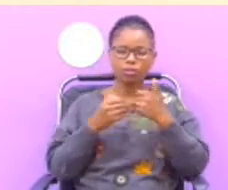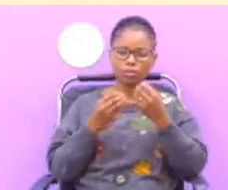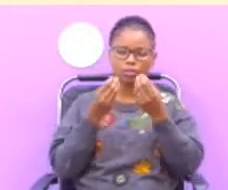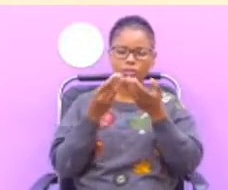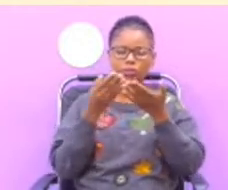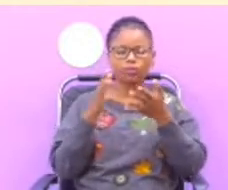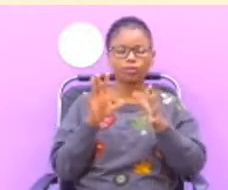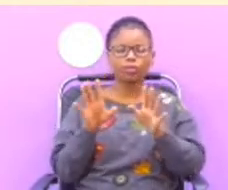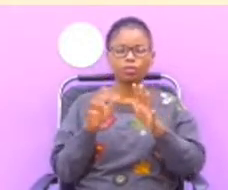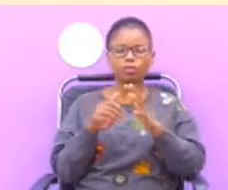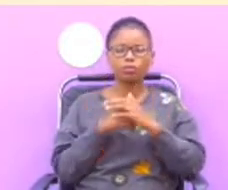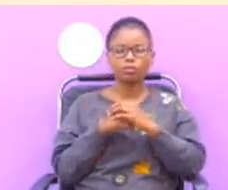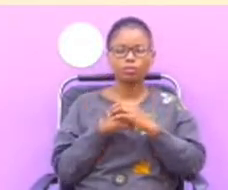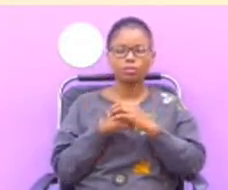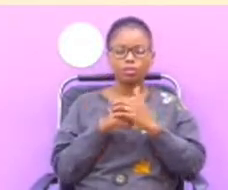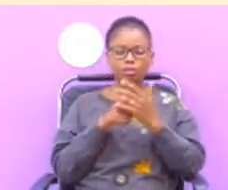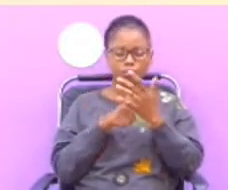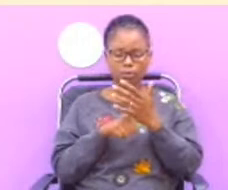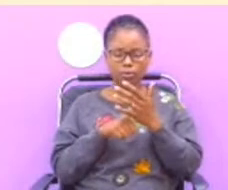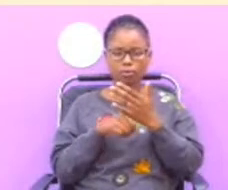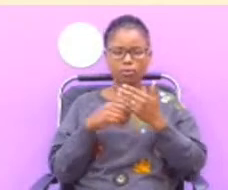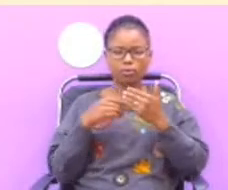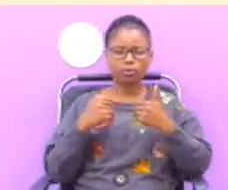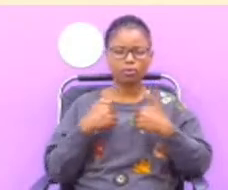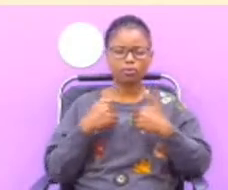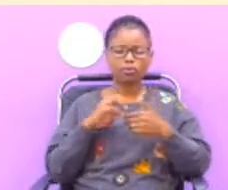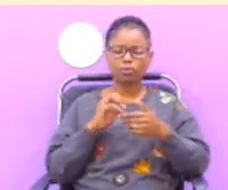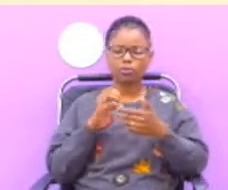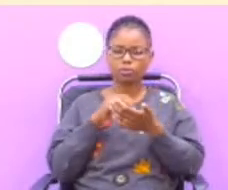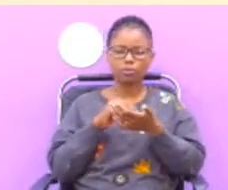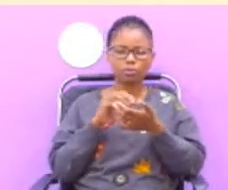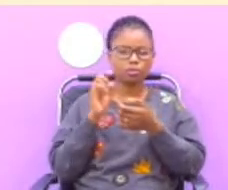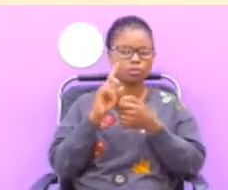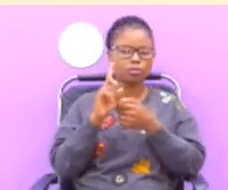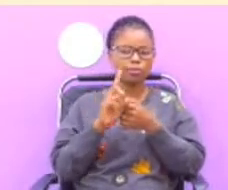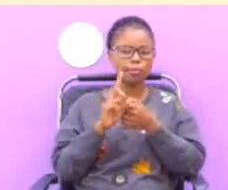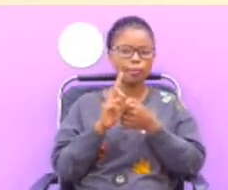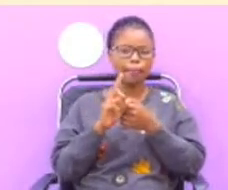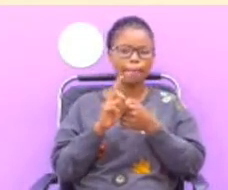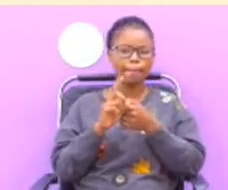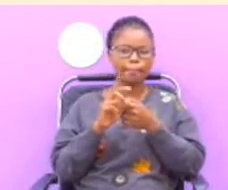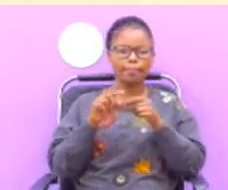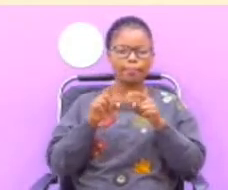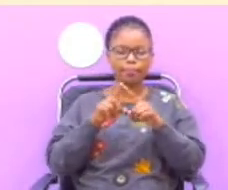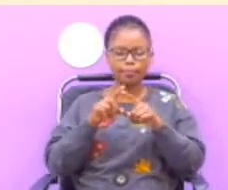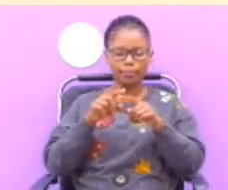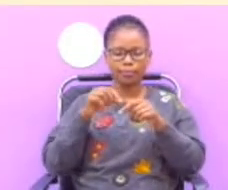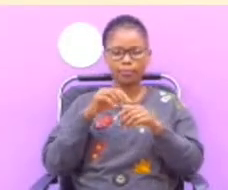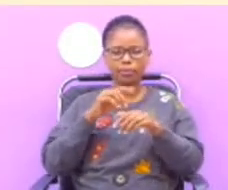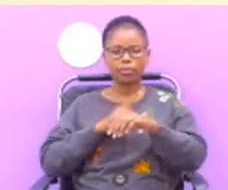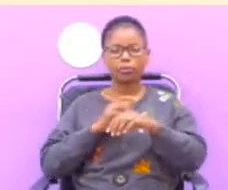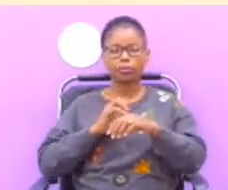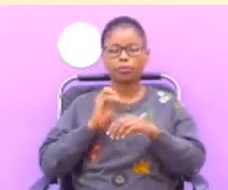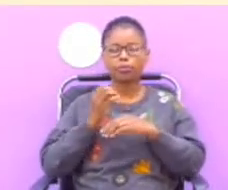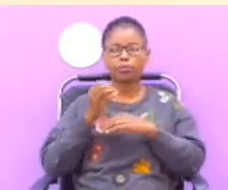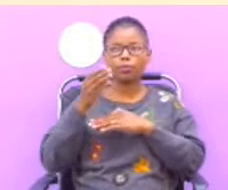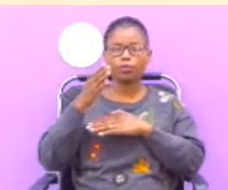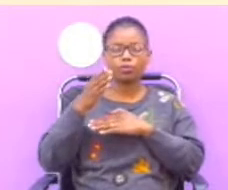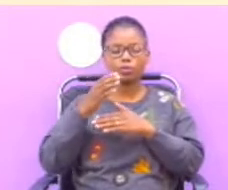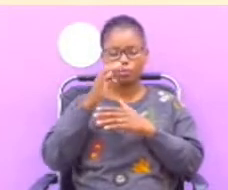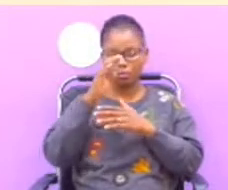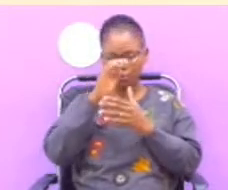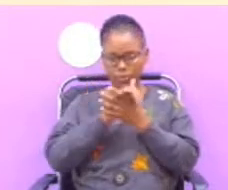ndamaheire tũtigũcoka gũthĩnĩkĩra rĩngĩ bũrũri-inĩ witũ tũtigũcoka gũthĩnĩkĩra rĩngĩ Ngai-inĩ ũrĩa twĩtĩkĩtie